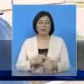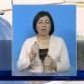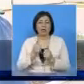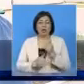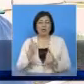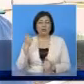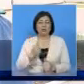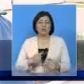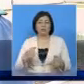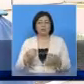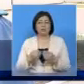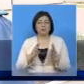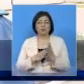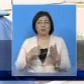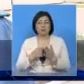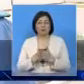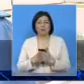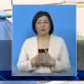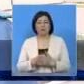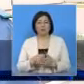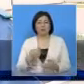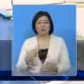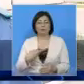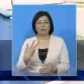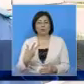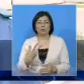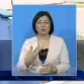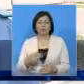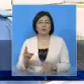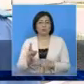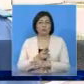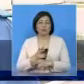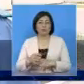с 19:00 часов до 23 часов.